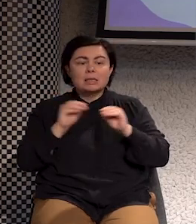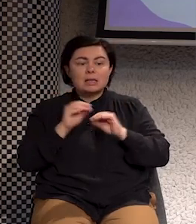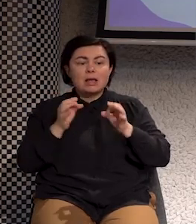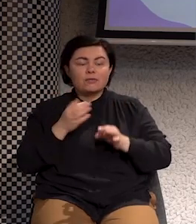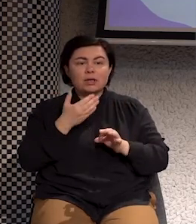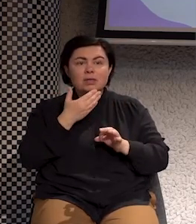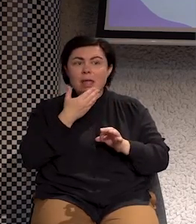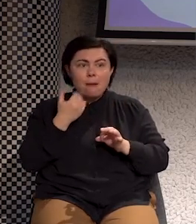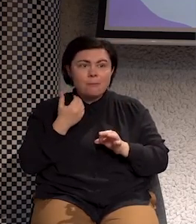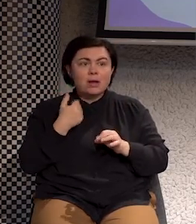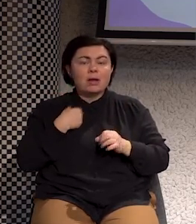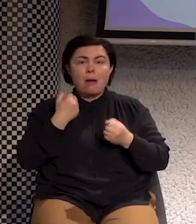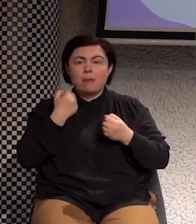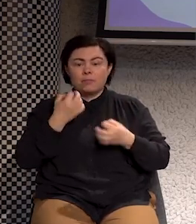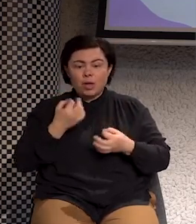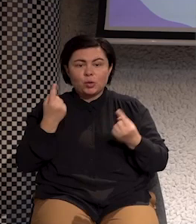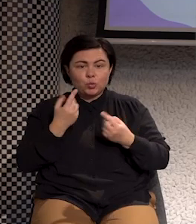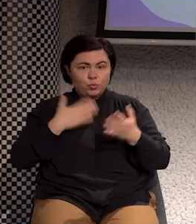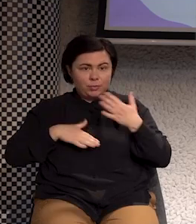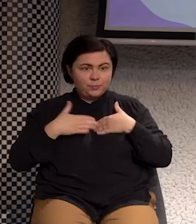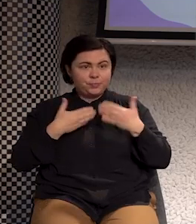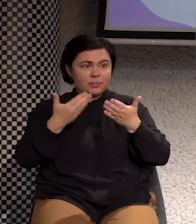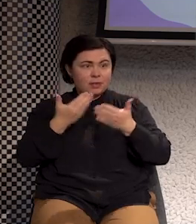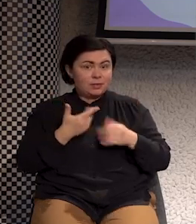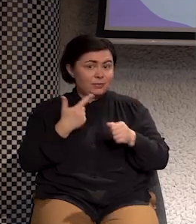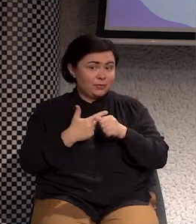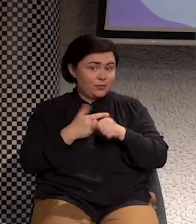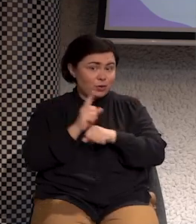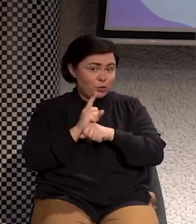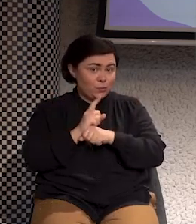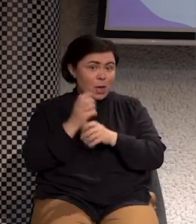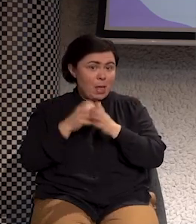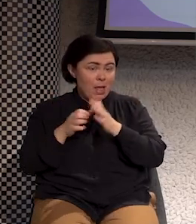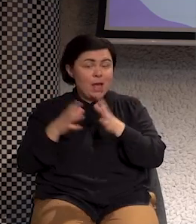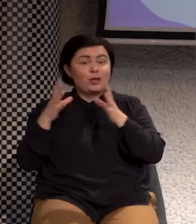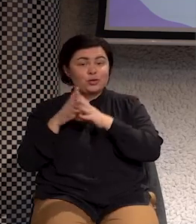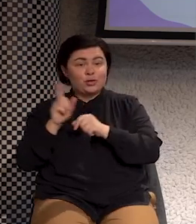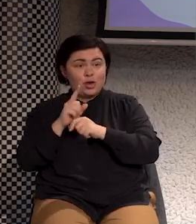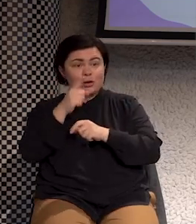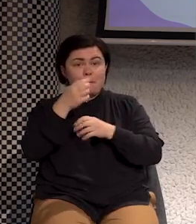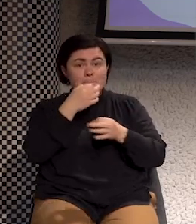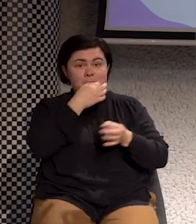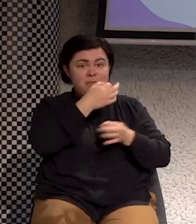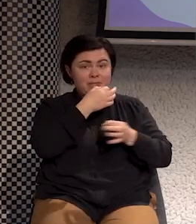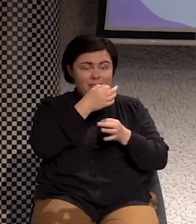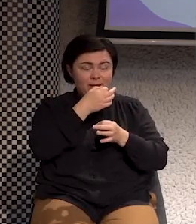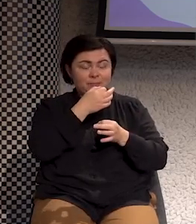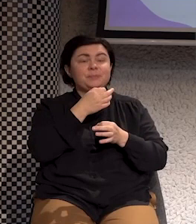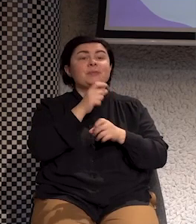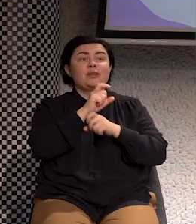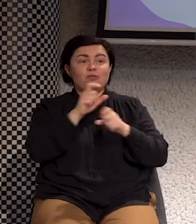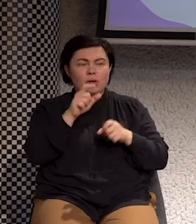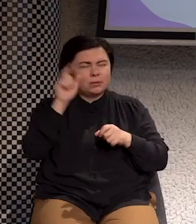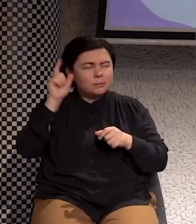ręką, więc ja się super cieszę. Zapraszam Was, 20 minut gadania, 10 minut oczywiście na pytania, także już w trakcie możecie